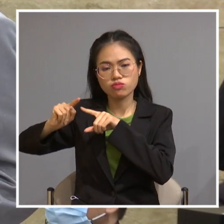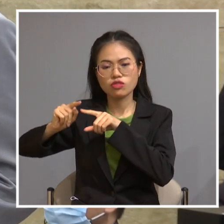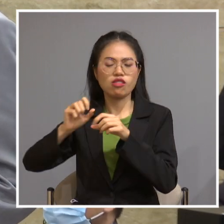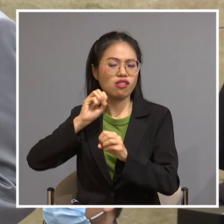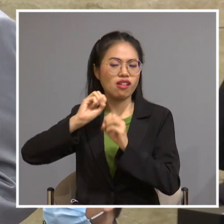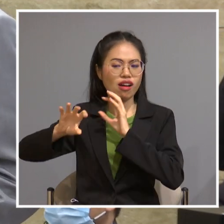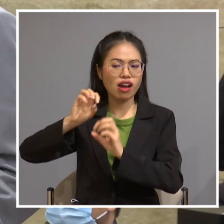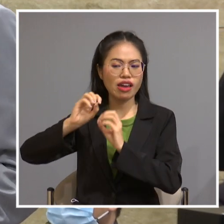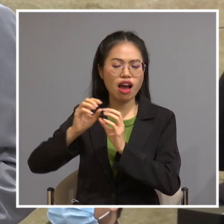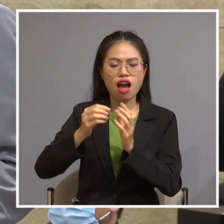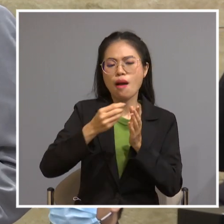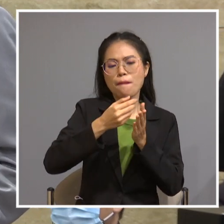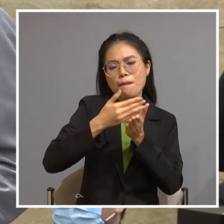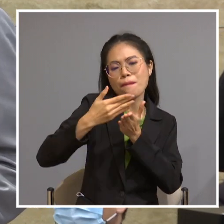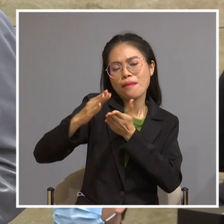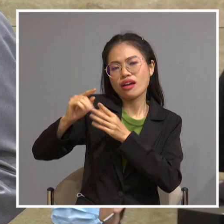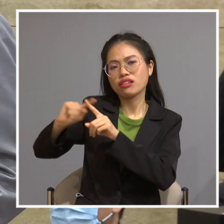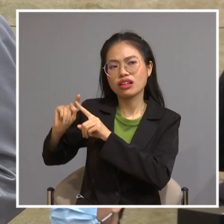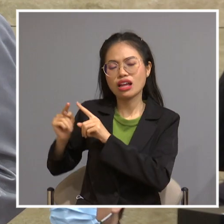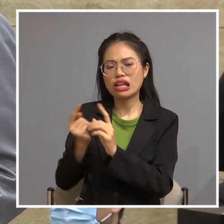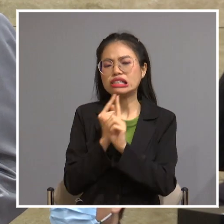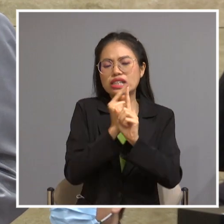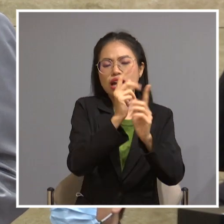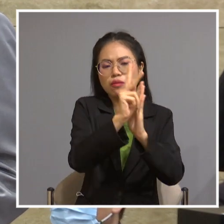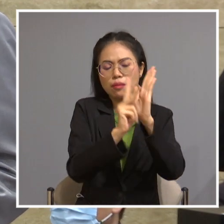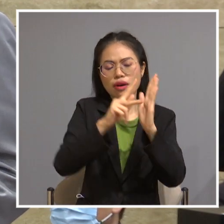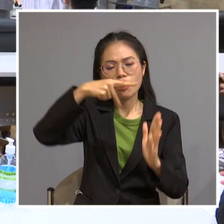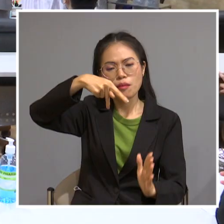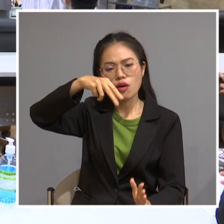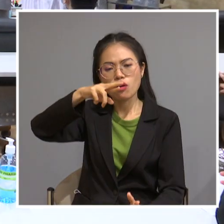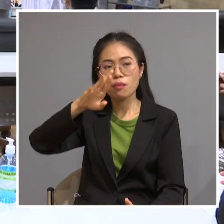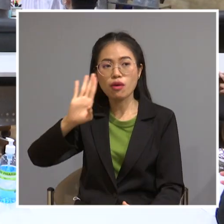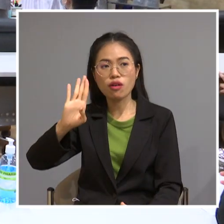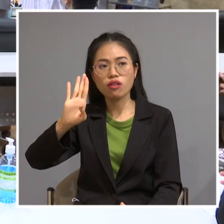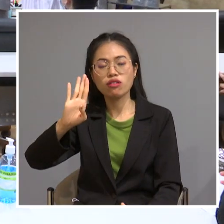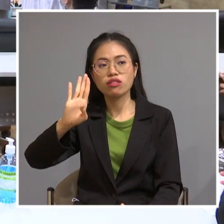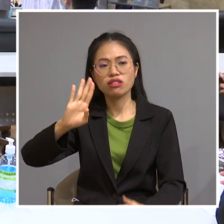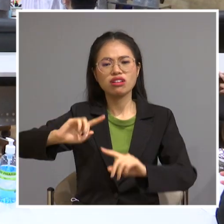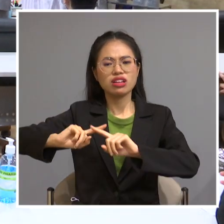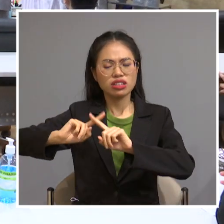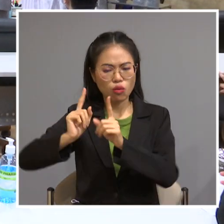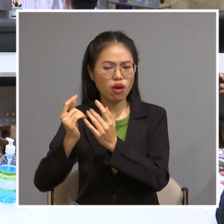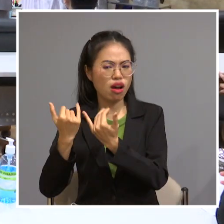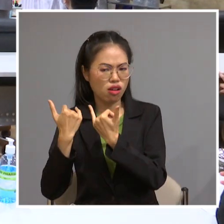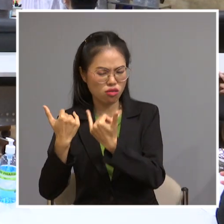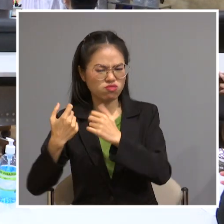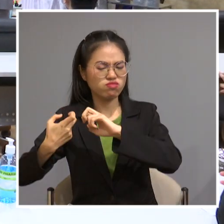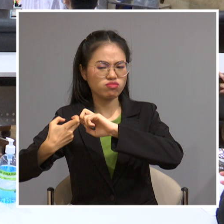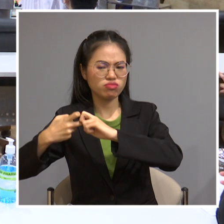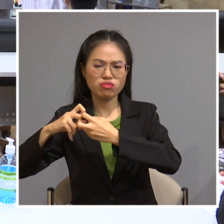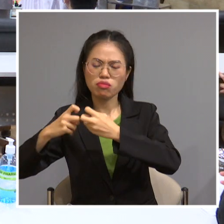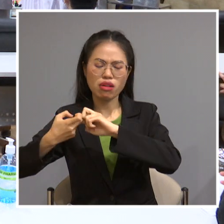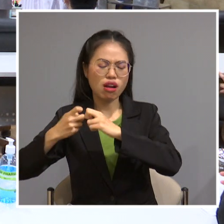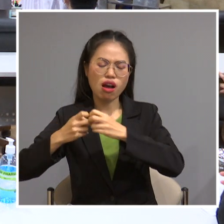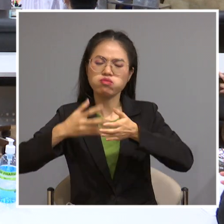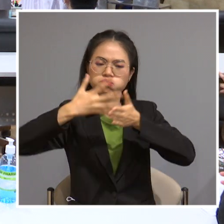ดการ ขยะ ใน แต่ละพื้ที่ตามพร.บ.จัดดั้ง ของ ท้ถิน'S นะ ครั แต่ สืม เอง จับว่าปัญหาะ ก อป